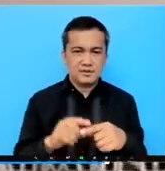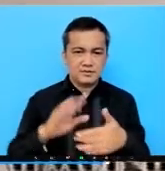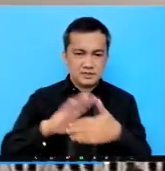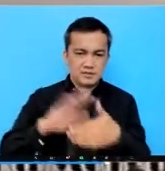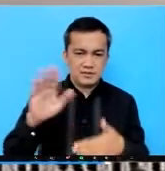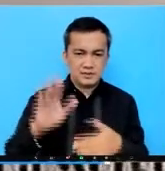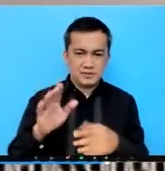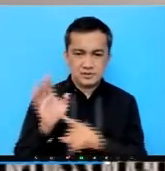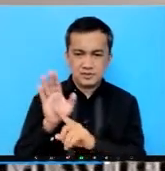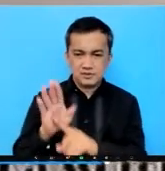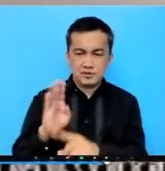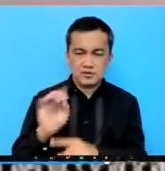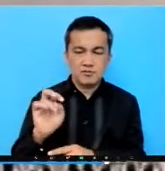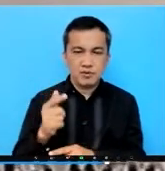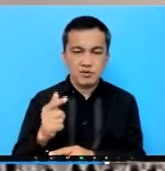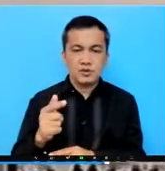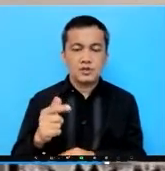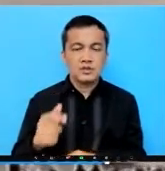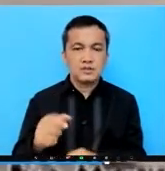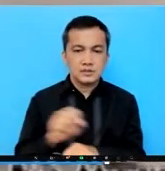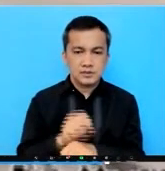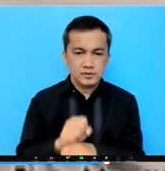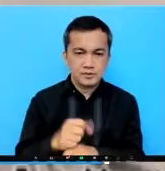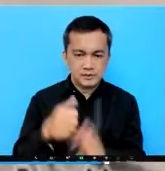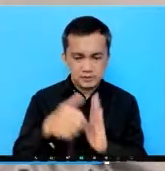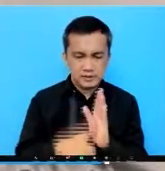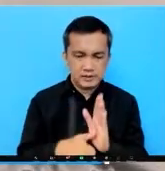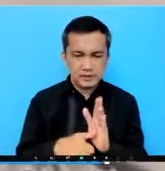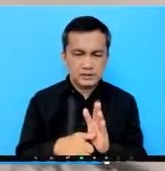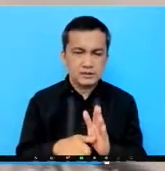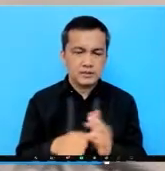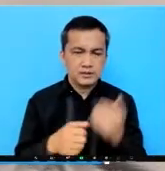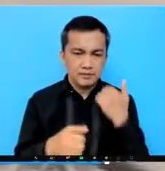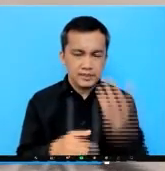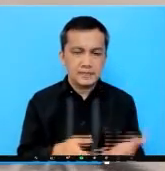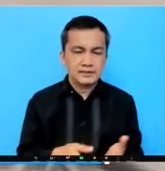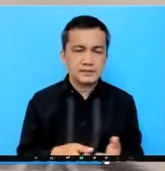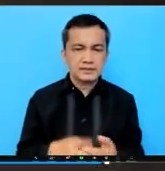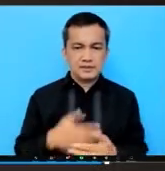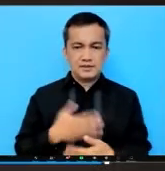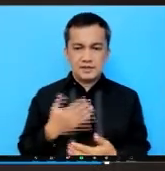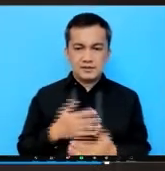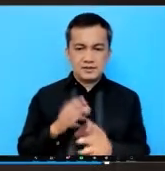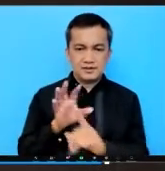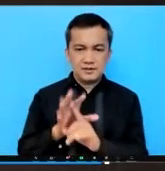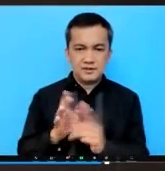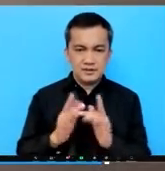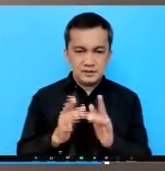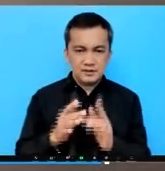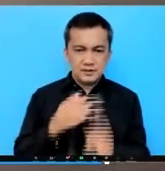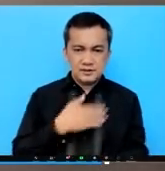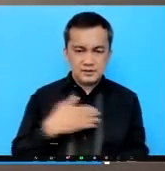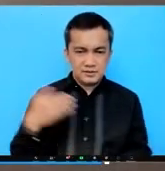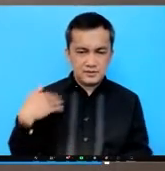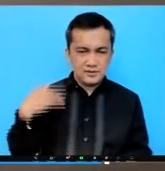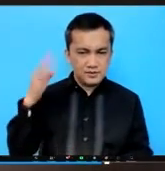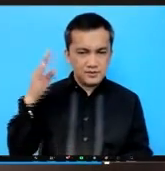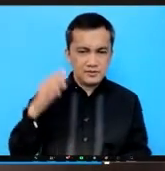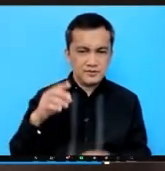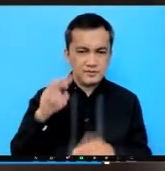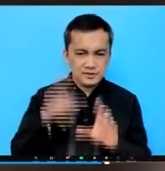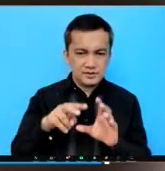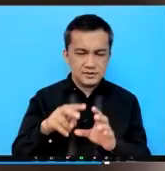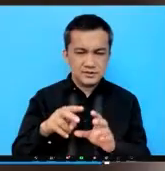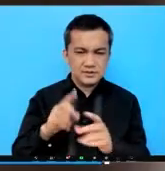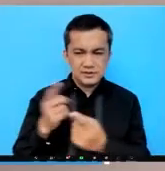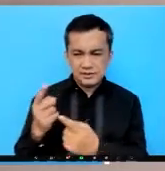ipinapasilip ni Bong ang kanyang trabaho bilang isang embalsamador. Kinaaliwan din ng netizens ang kanyang TikTok videos kung saan isa-isa niyang